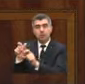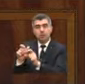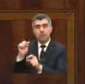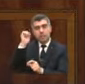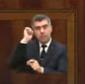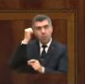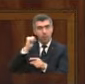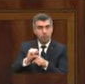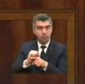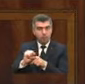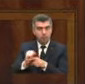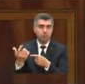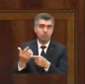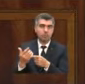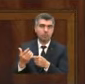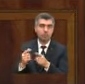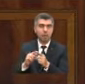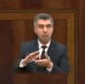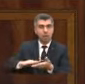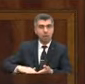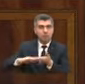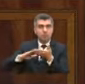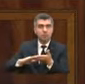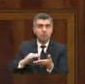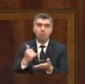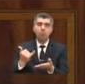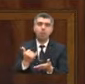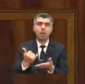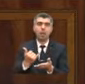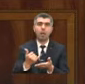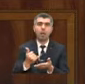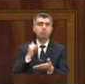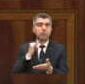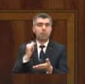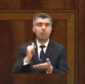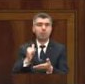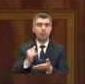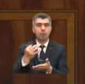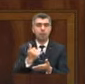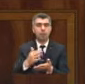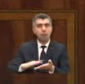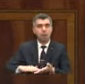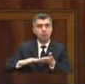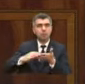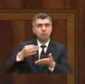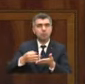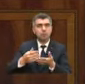التكوين والتحفيز باعتباره ثروة يجب تثمينها كرصيد